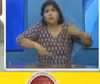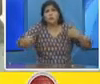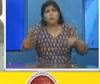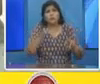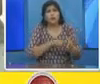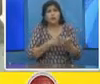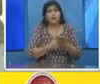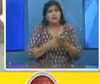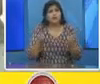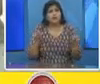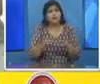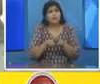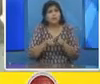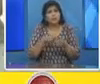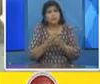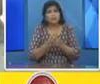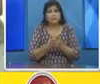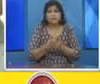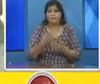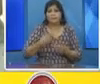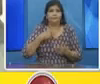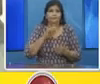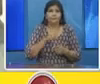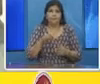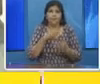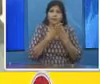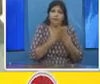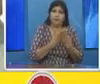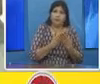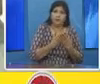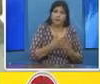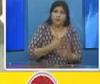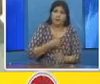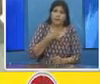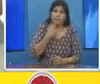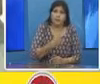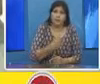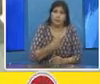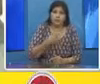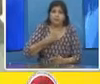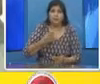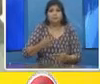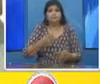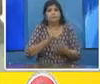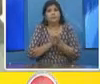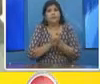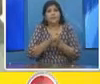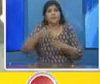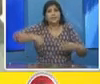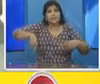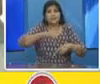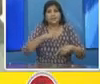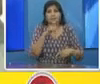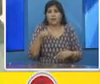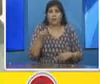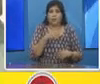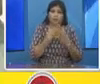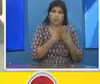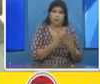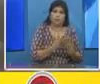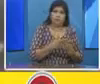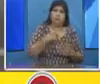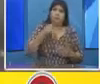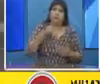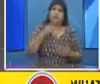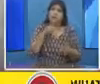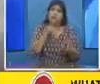ही ऐसा है। क्या ये सोचना सही है? जी नहीं मेरे प्यारे देशवासियों, बिल्कुल नहीं।